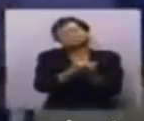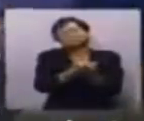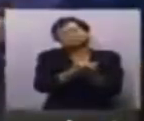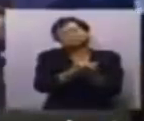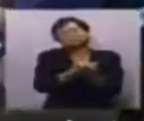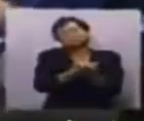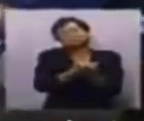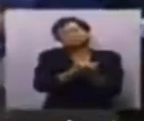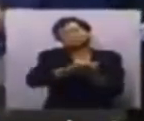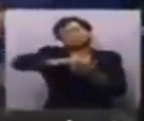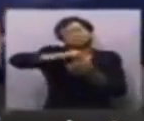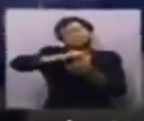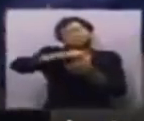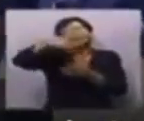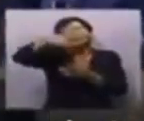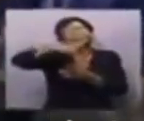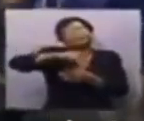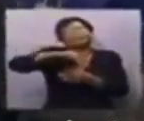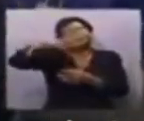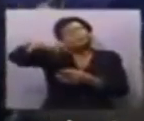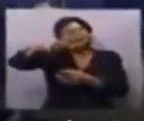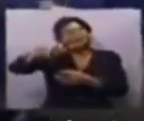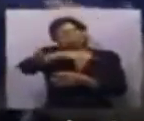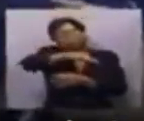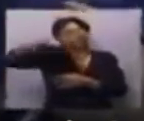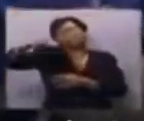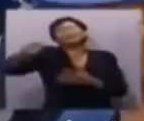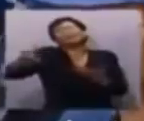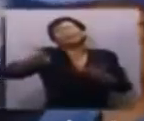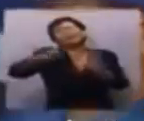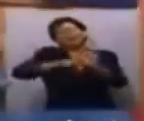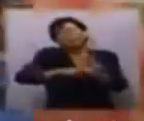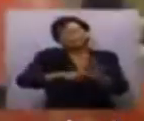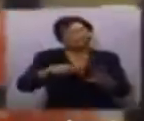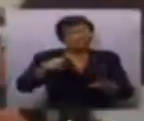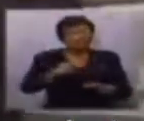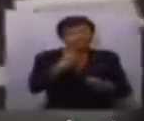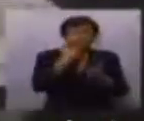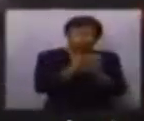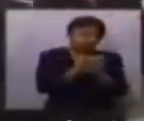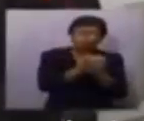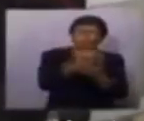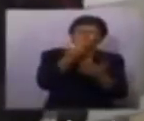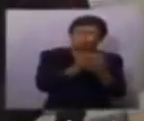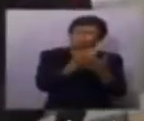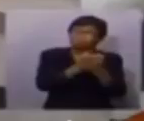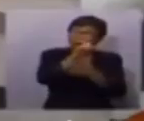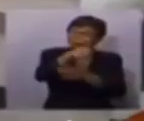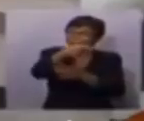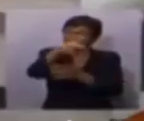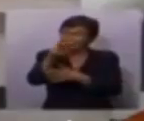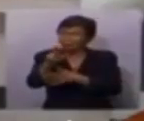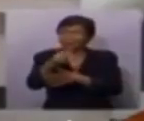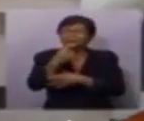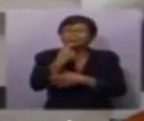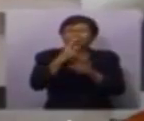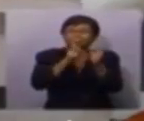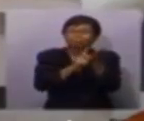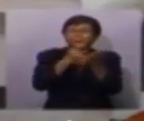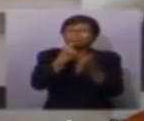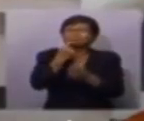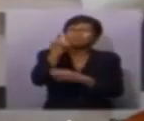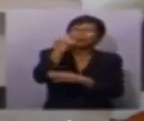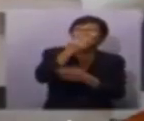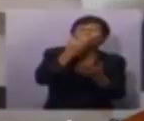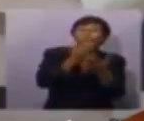tangan Pakatan Pembangkang. Kita ada kredibiliti SPR yang disentuh oleh doktor sebentar tadi.